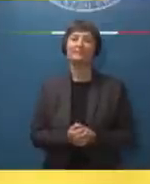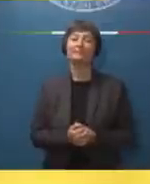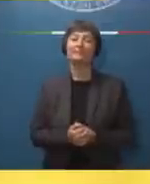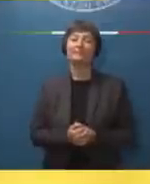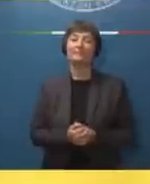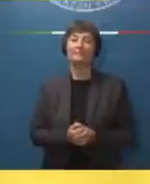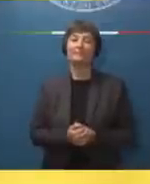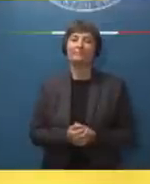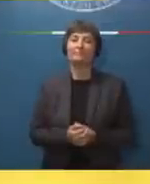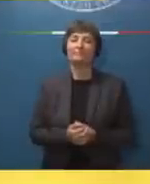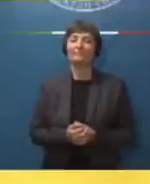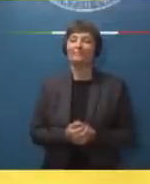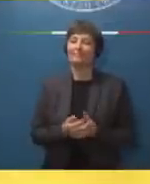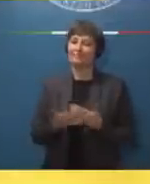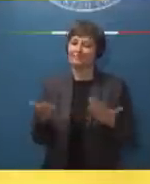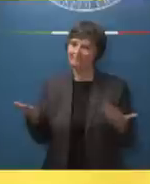Egregio